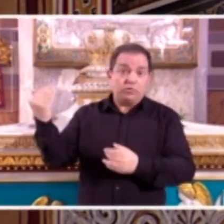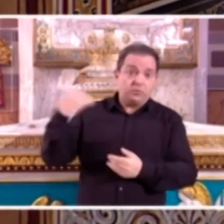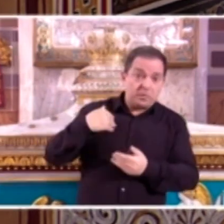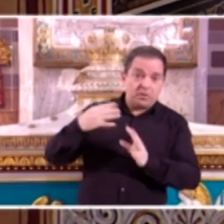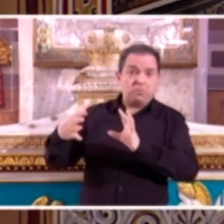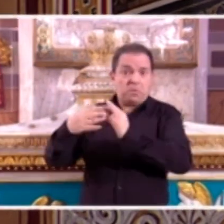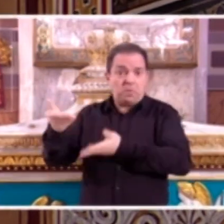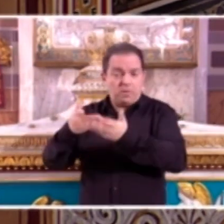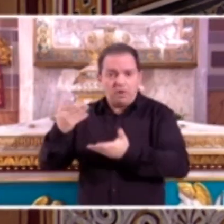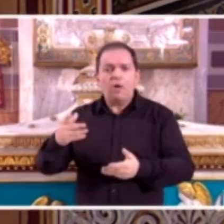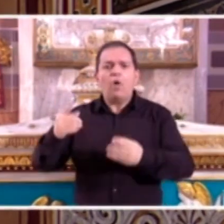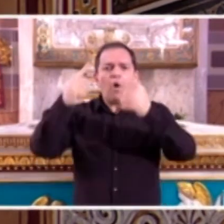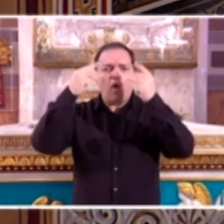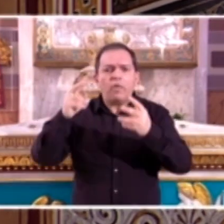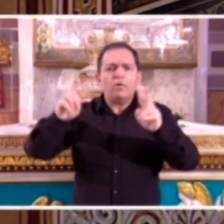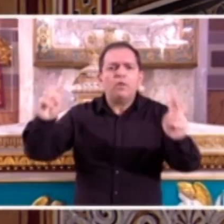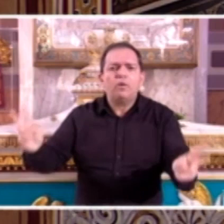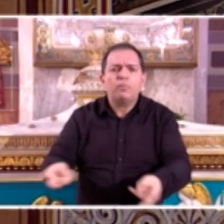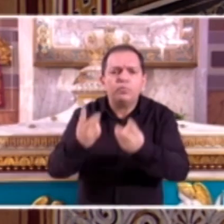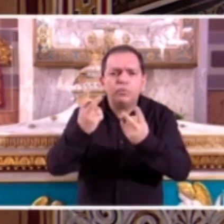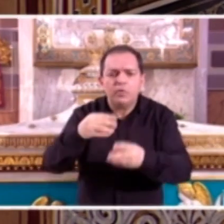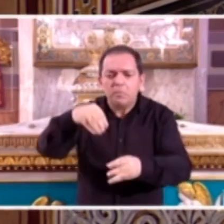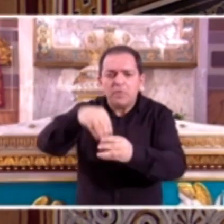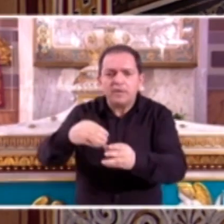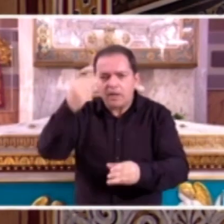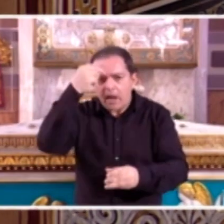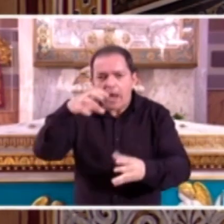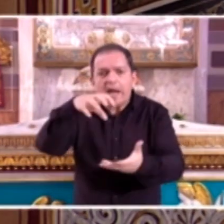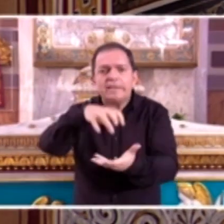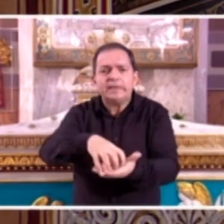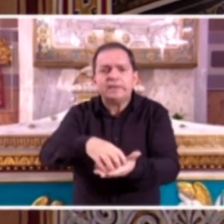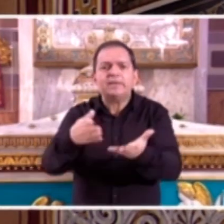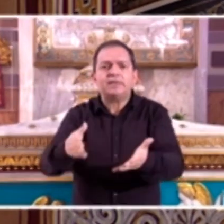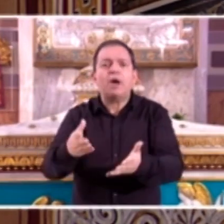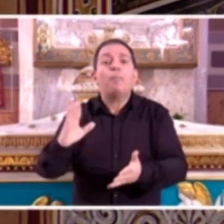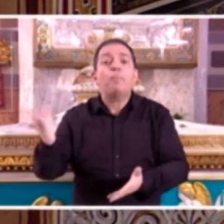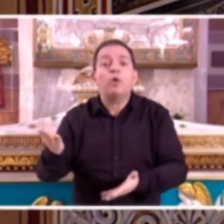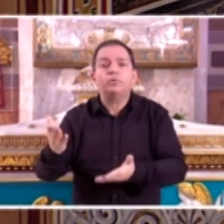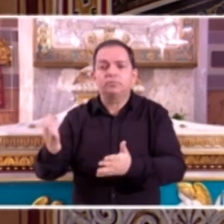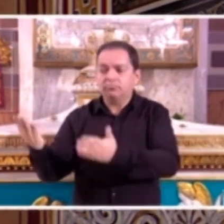αποκαλύφθηκε στην Εκκλησία δια του Ιησού Χριστού εν Αγίω Πνεύματι.